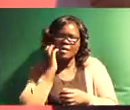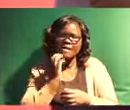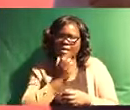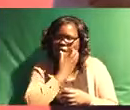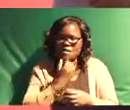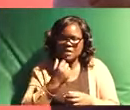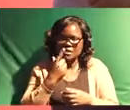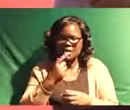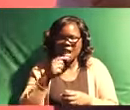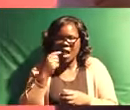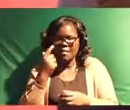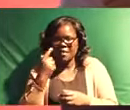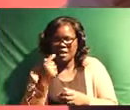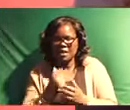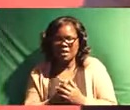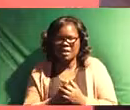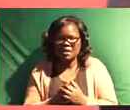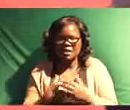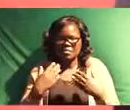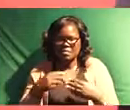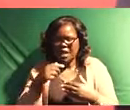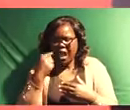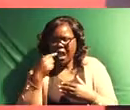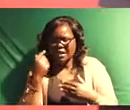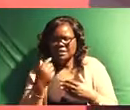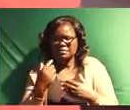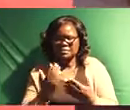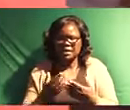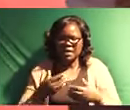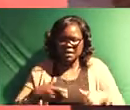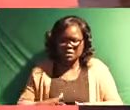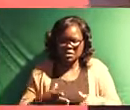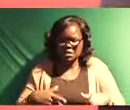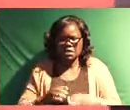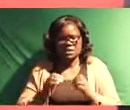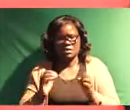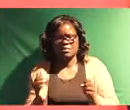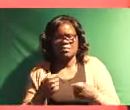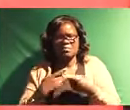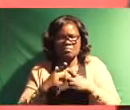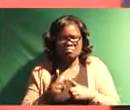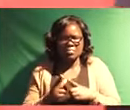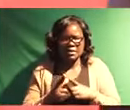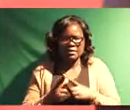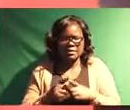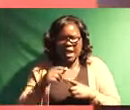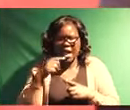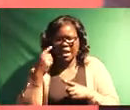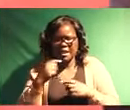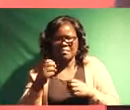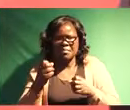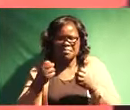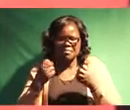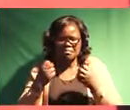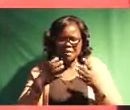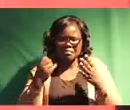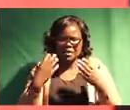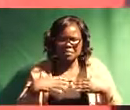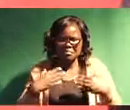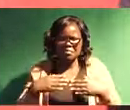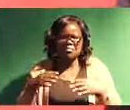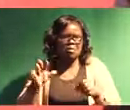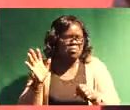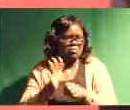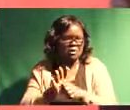miraa ndio izalishi. Watu wanakula miraa na wazai. Lakini hapa Egembe population ndio mingi kulika pahali